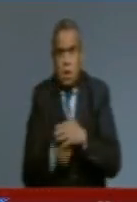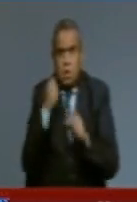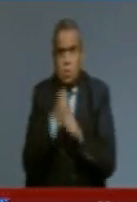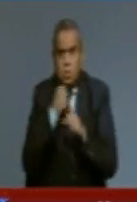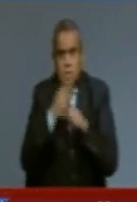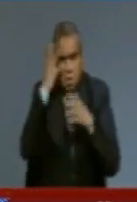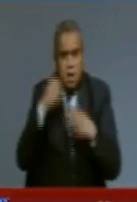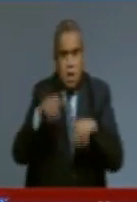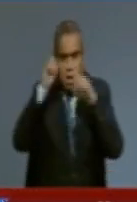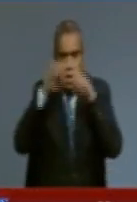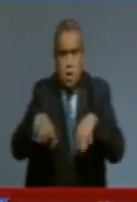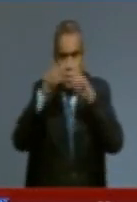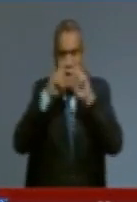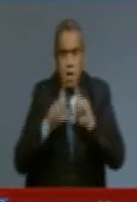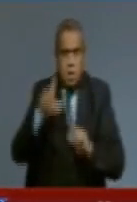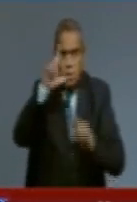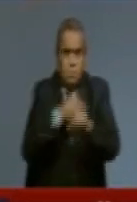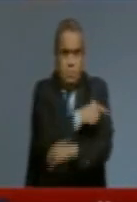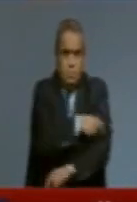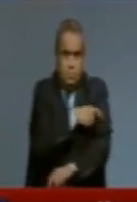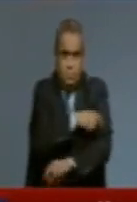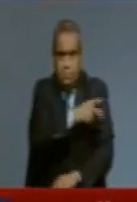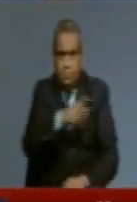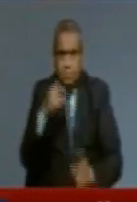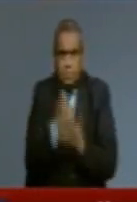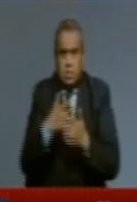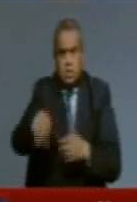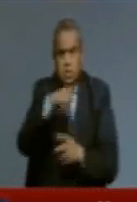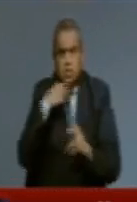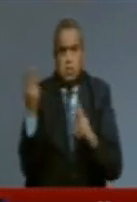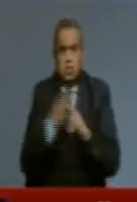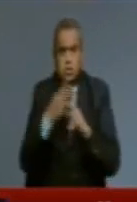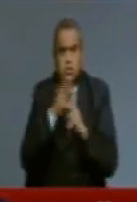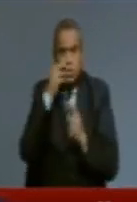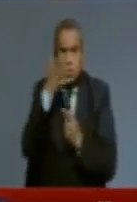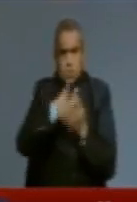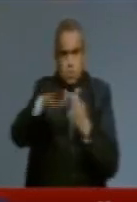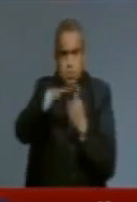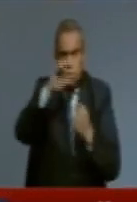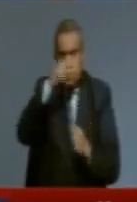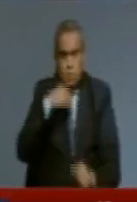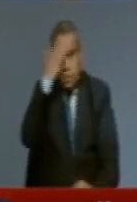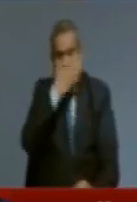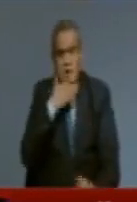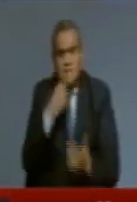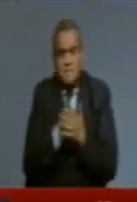لكم يا زعماء وقادة البلدان وشعوب بلدانكم التطور